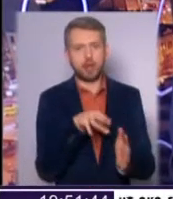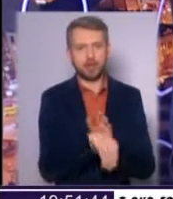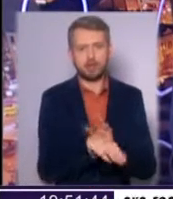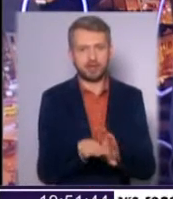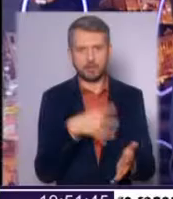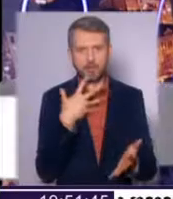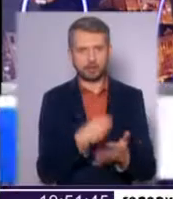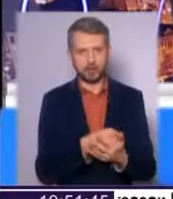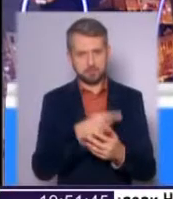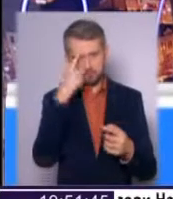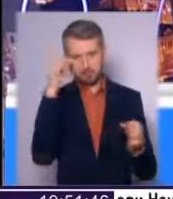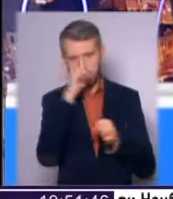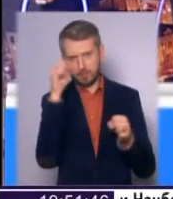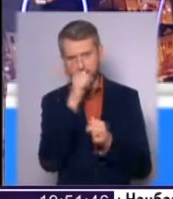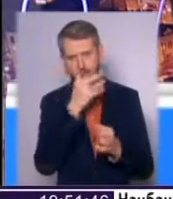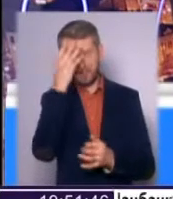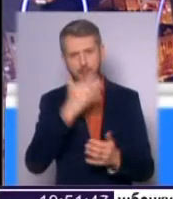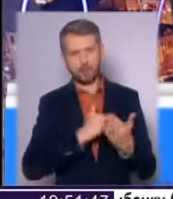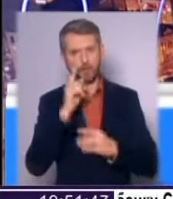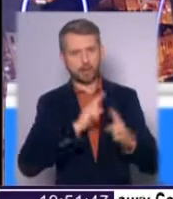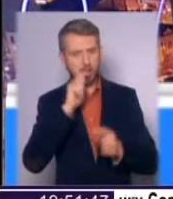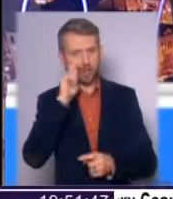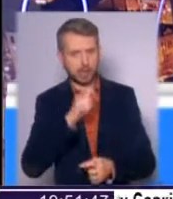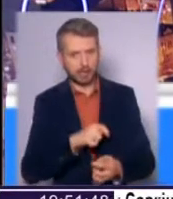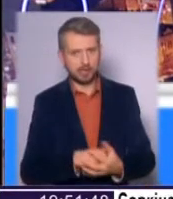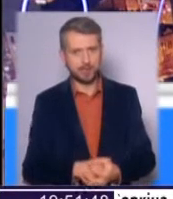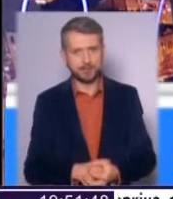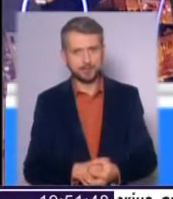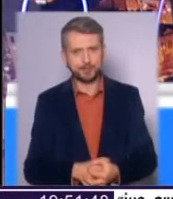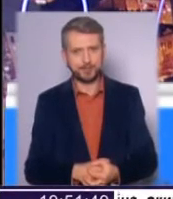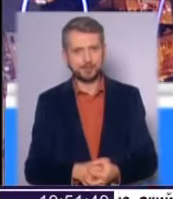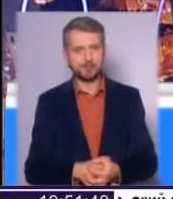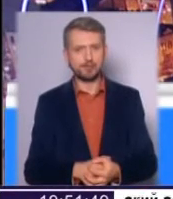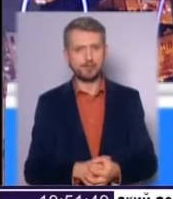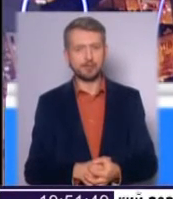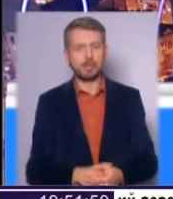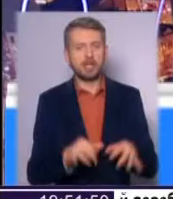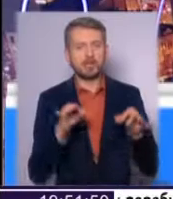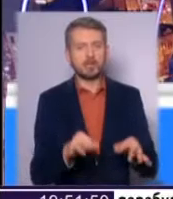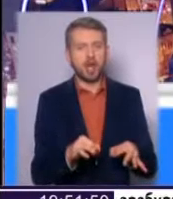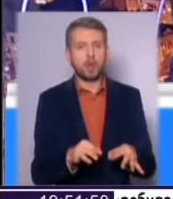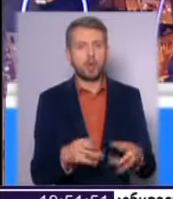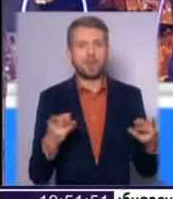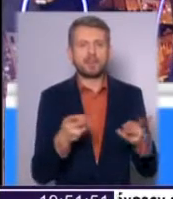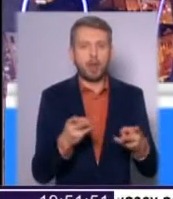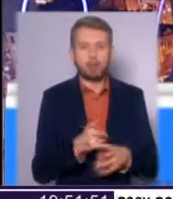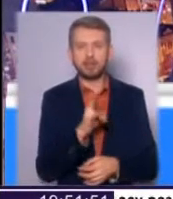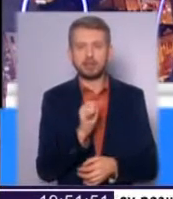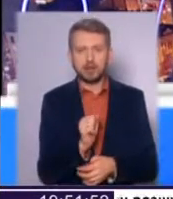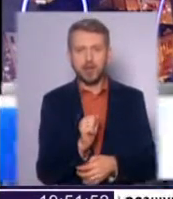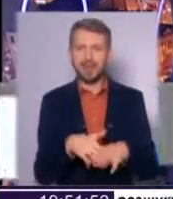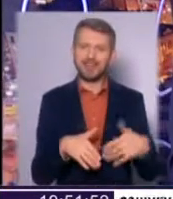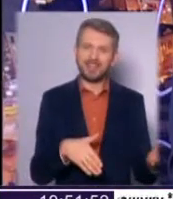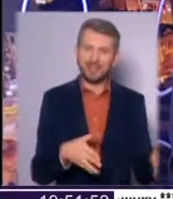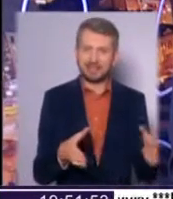своїми маразматичними ідеями у Верховній Раді України. Звичайно, запит на ліві